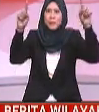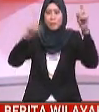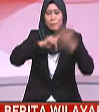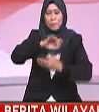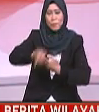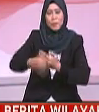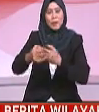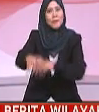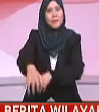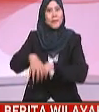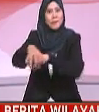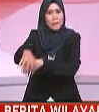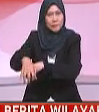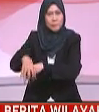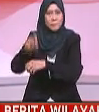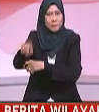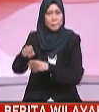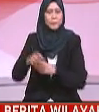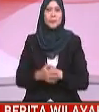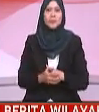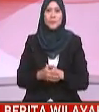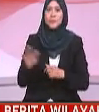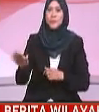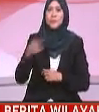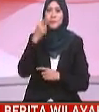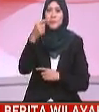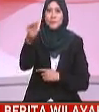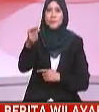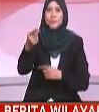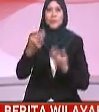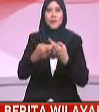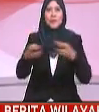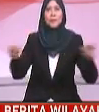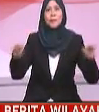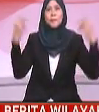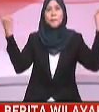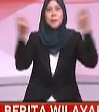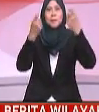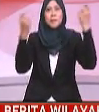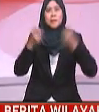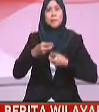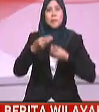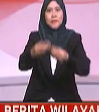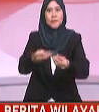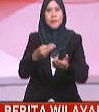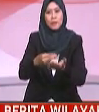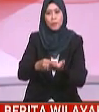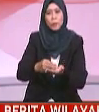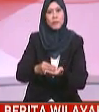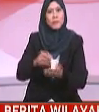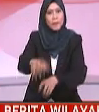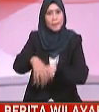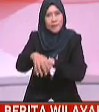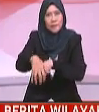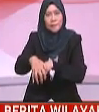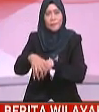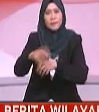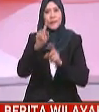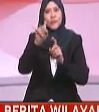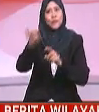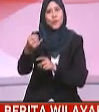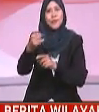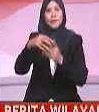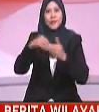projek pertanian yang dijalankan. Beliau berkata demikian selepas menyempurnakan majlis penyerahan bantuan pertanian berjumlah lebih